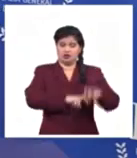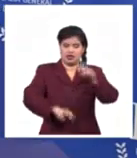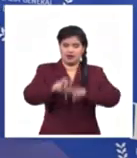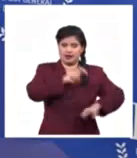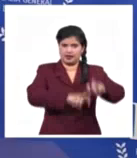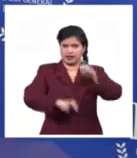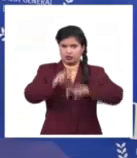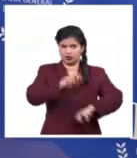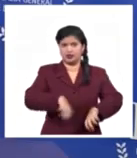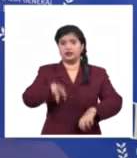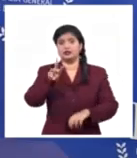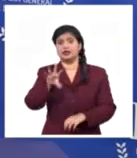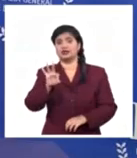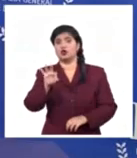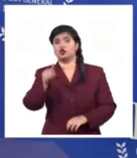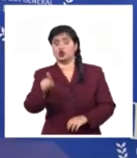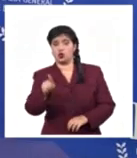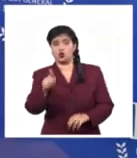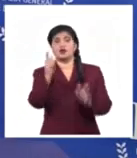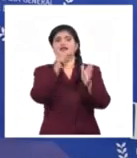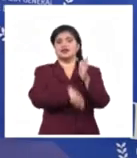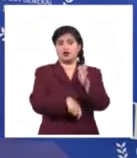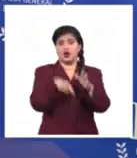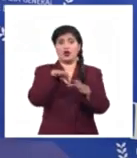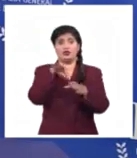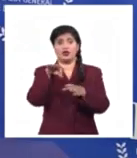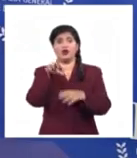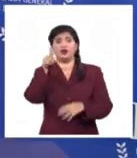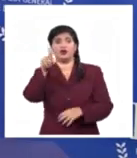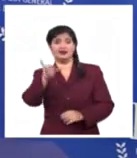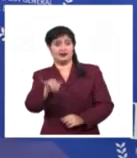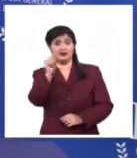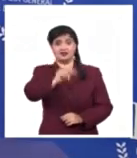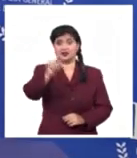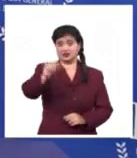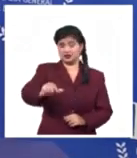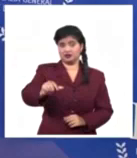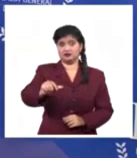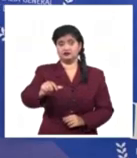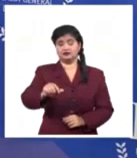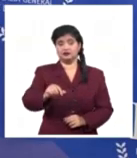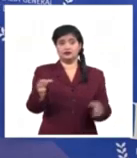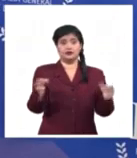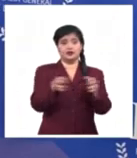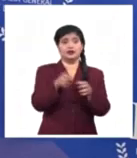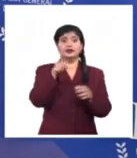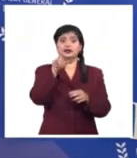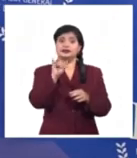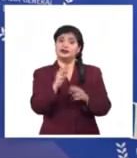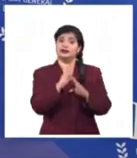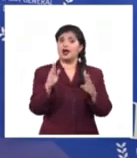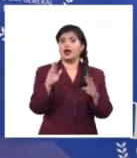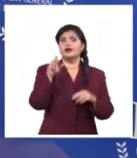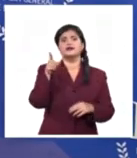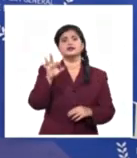76 окончательных обвинительных приговоров. 16 осужденным от 16 до 18 лет. Из них 15 были приговорены